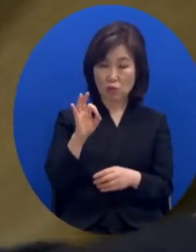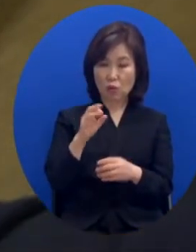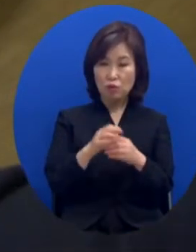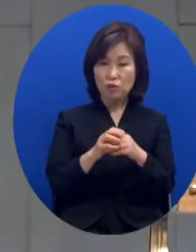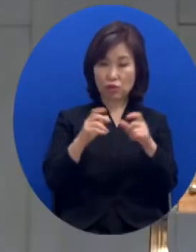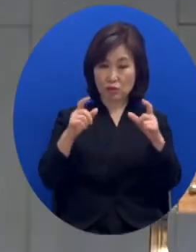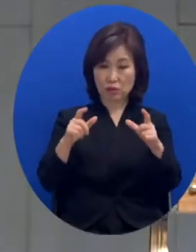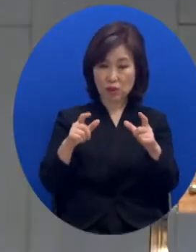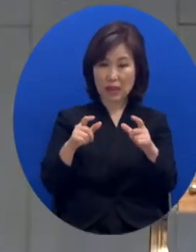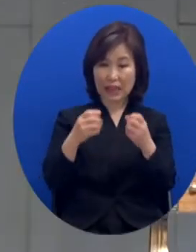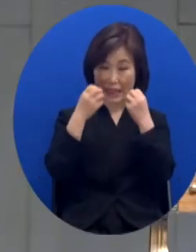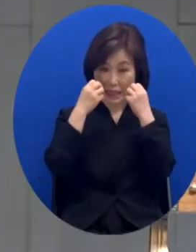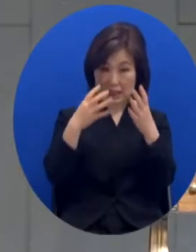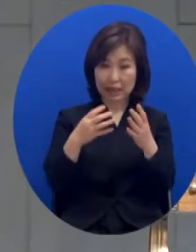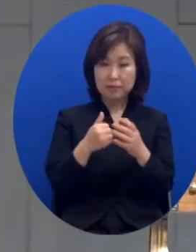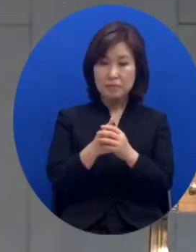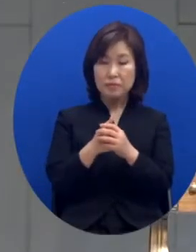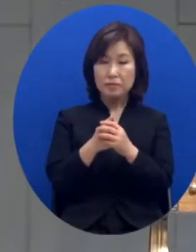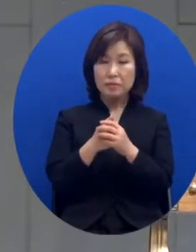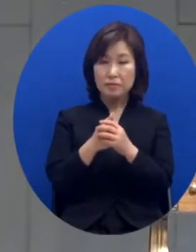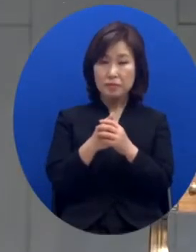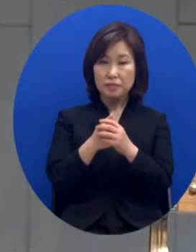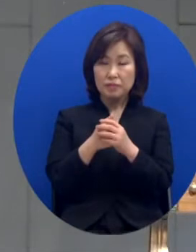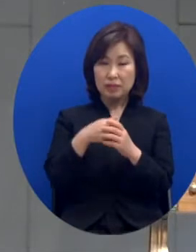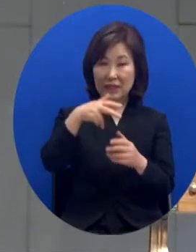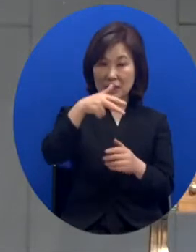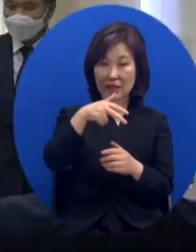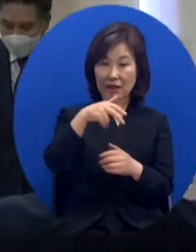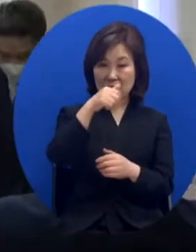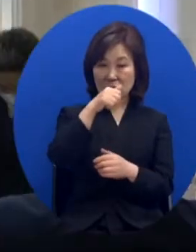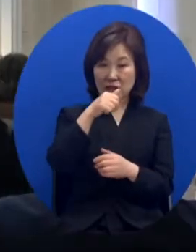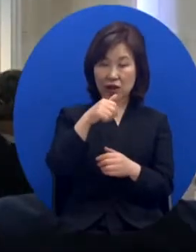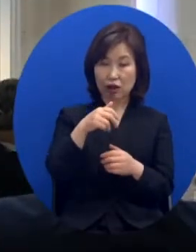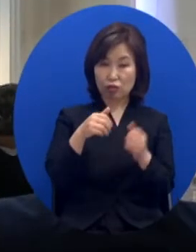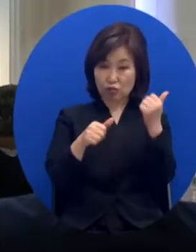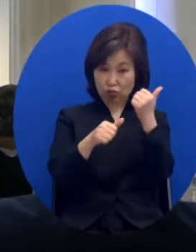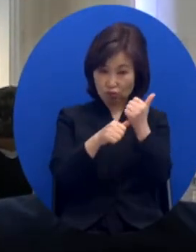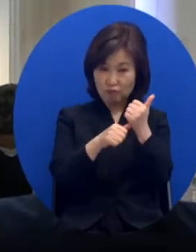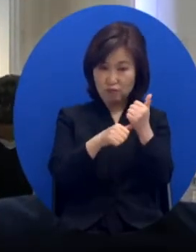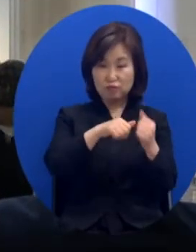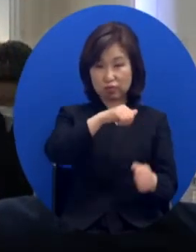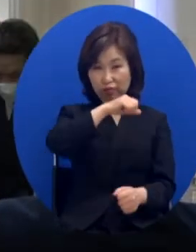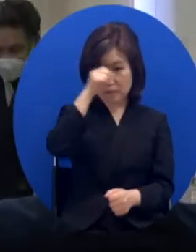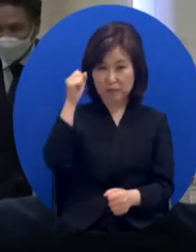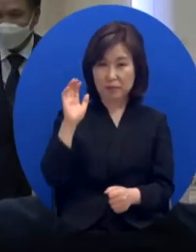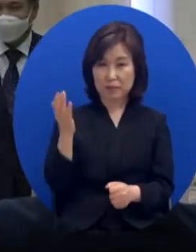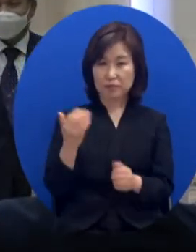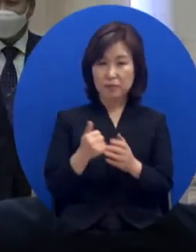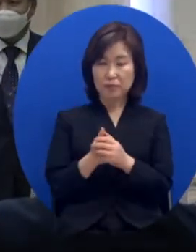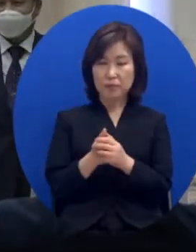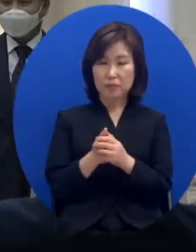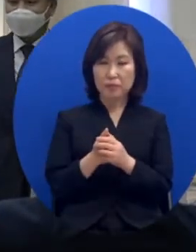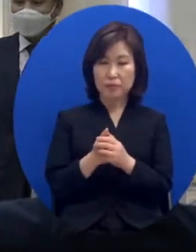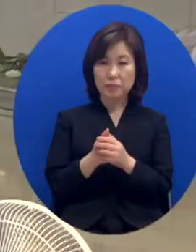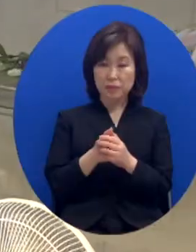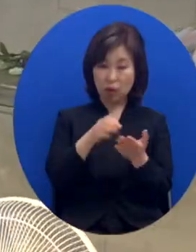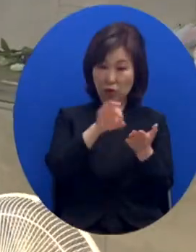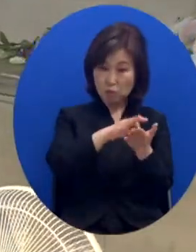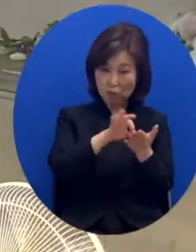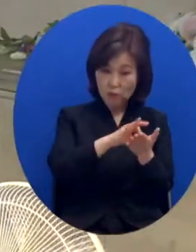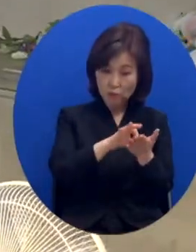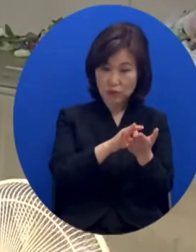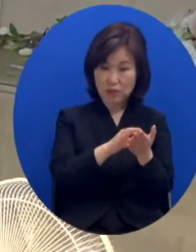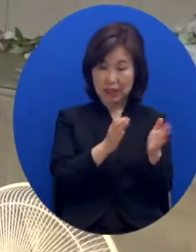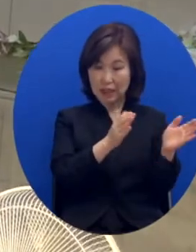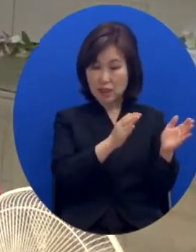신임 노회장 으로 청남 교과 신보 코 장로를 신인 부노회장 으로 살 수 있습니다 해 뭐 처리 에선 재난 대책